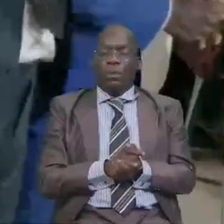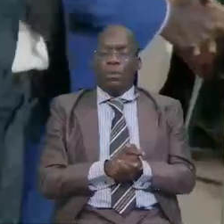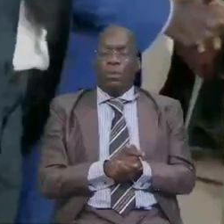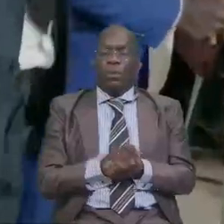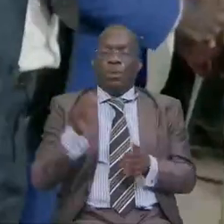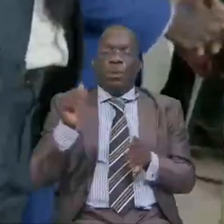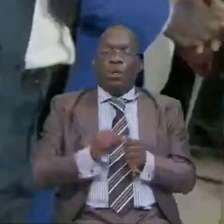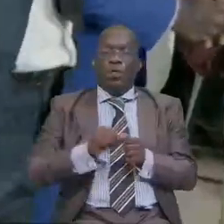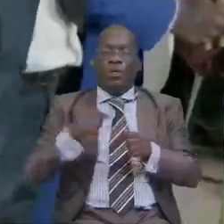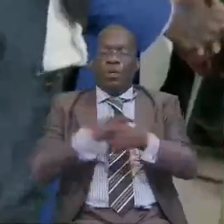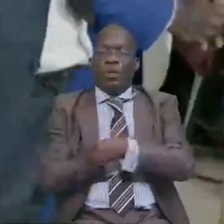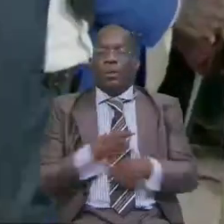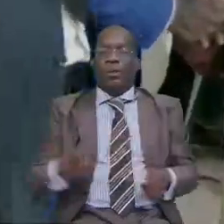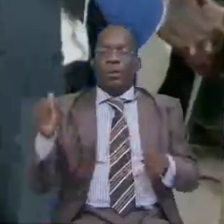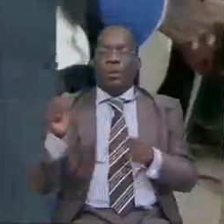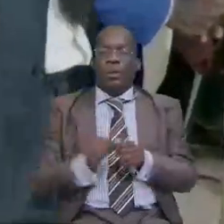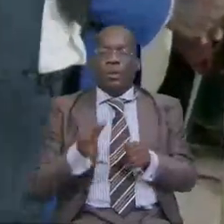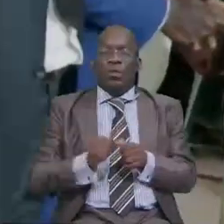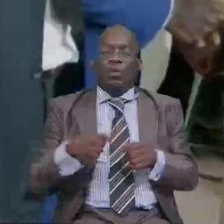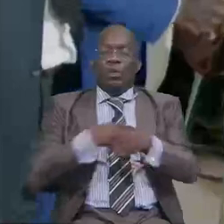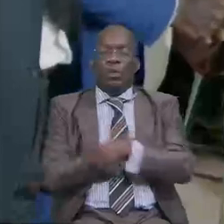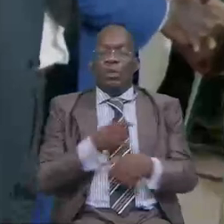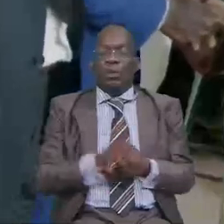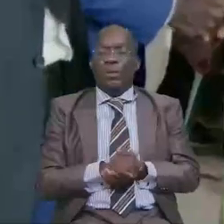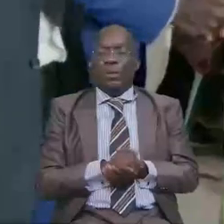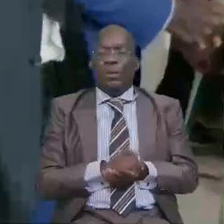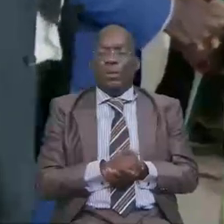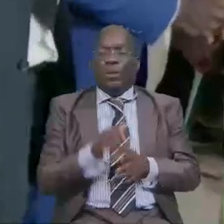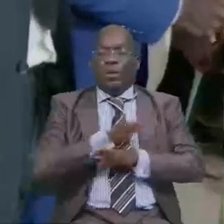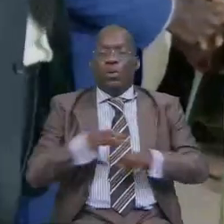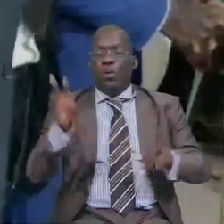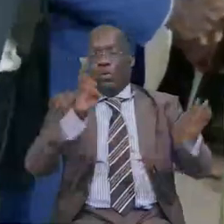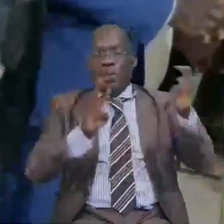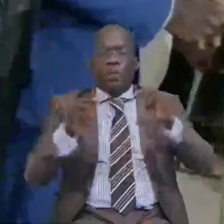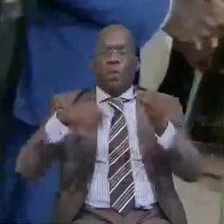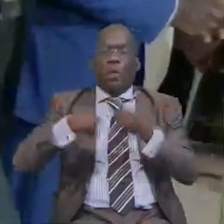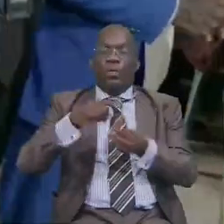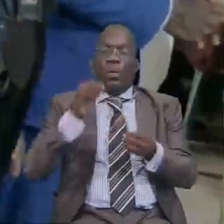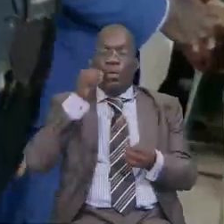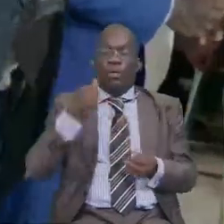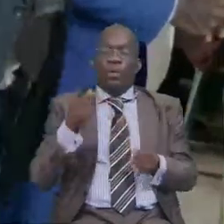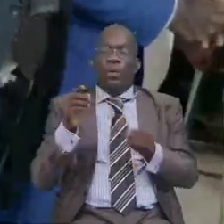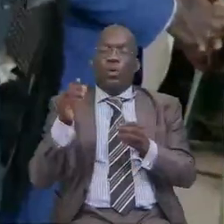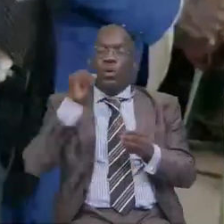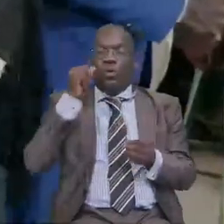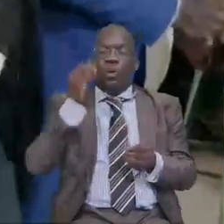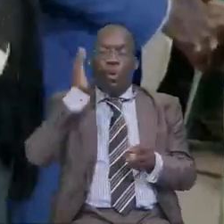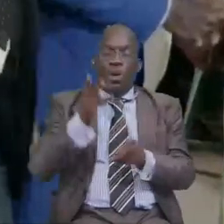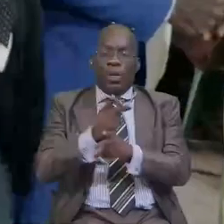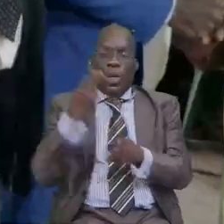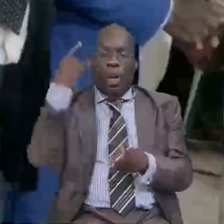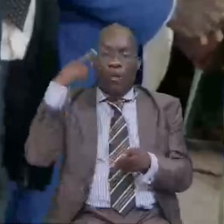Chaque jour, chaque jour. Ne te soucie pas de demain. Le lendemain prendra soin